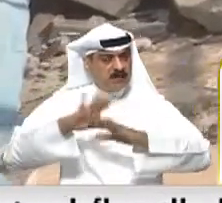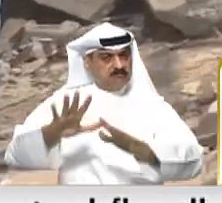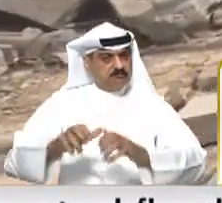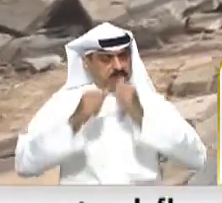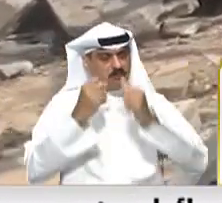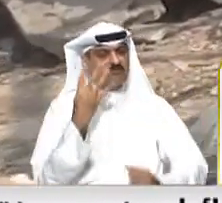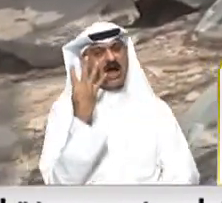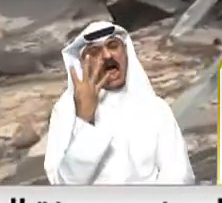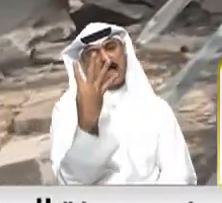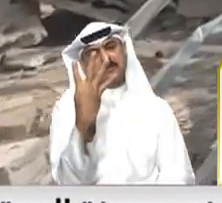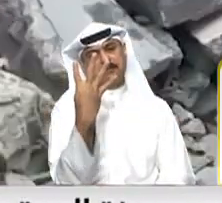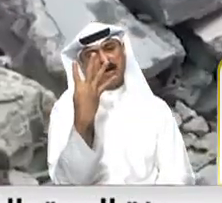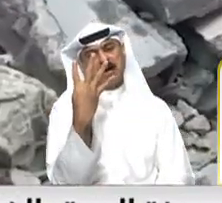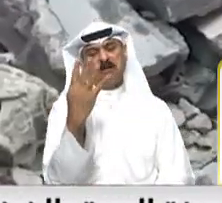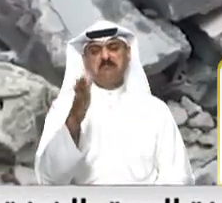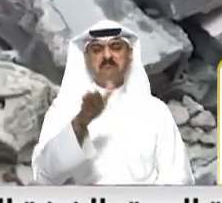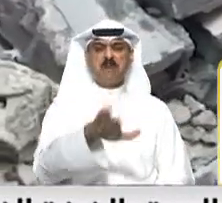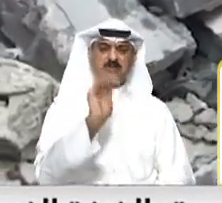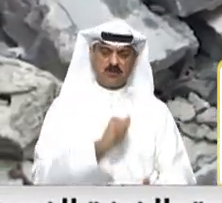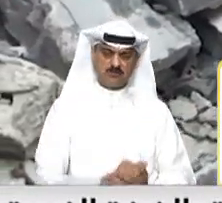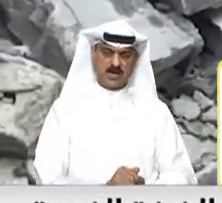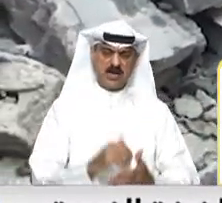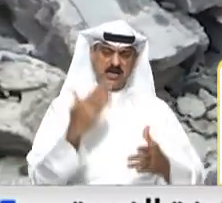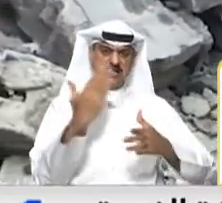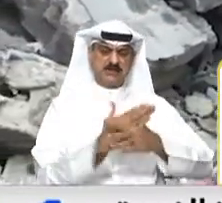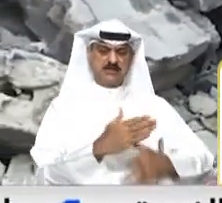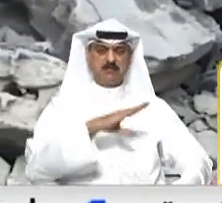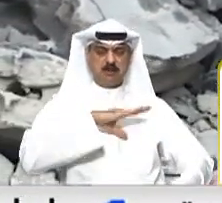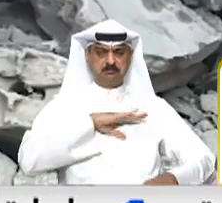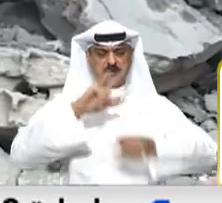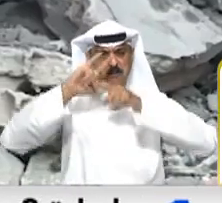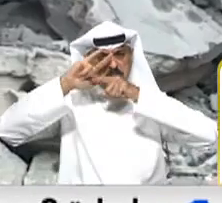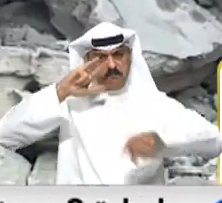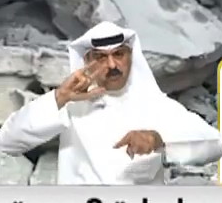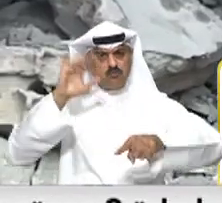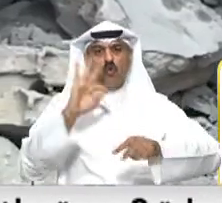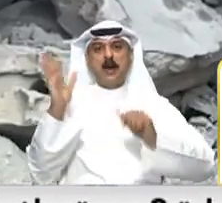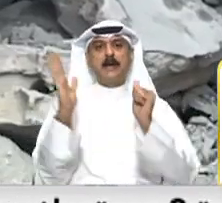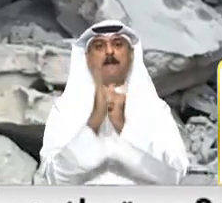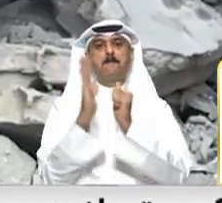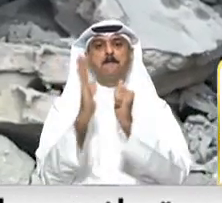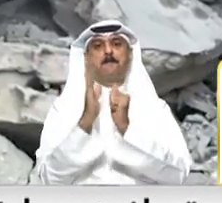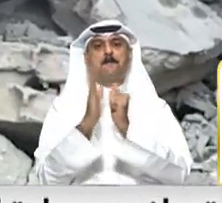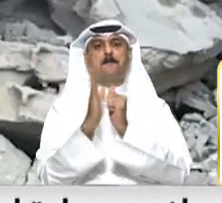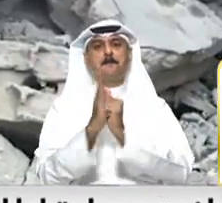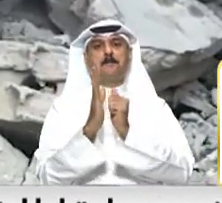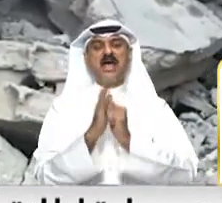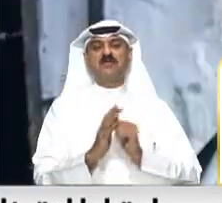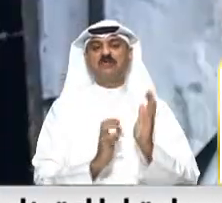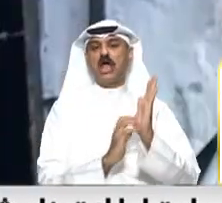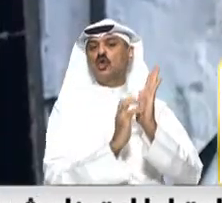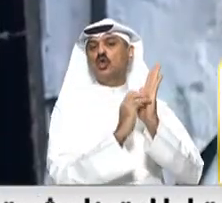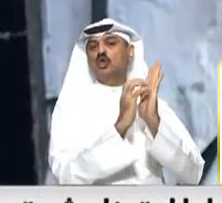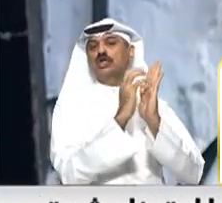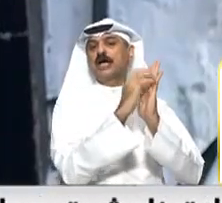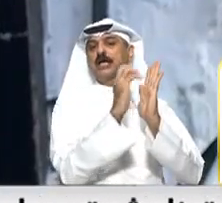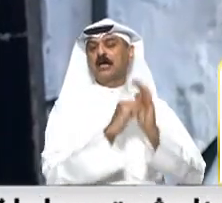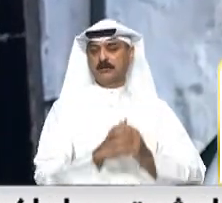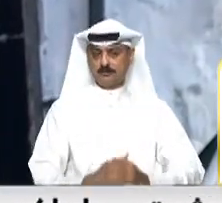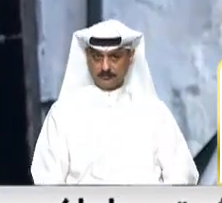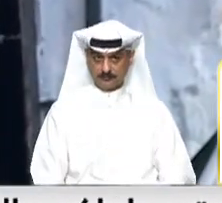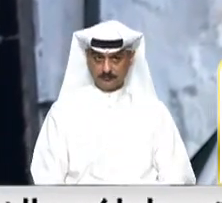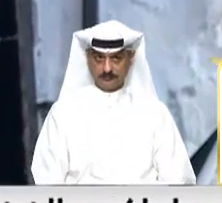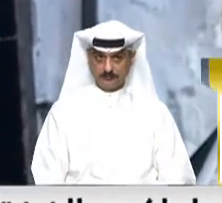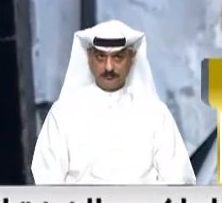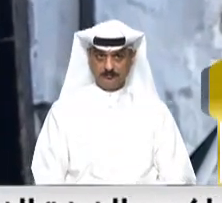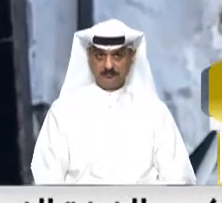4 شهداء وإصابات جراء استهداف الاحتلال منزلا بمخيم النصيرات وسط القطاع. اللي صار احنا